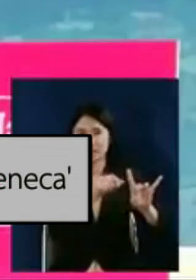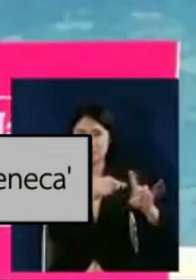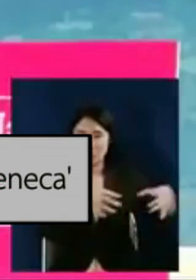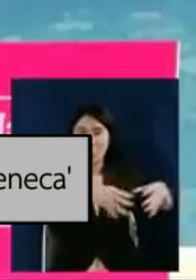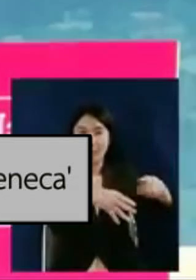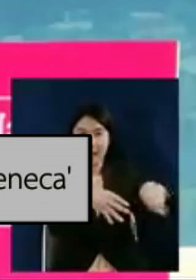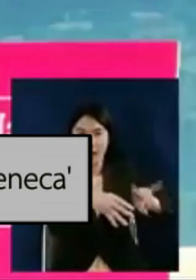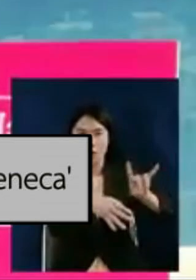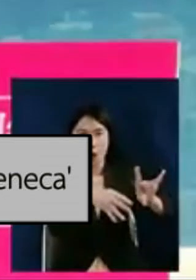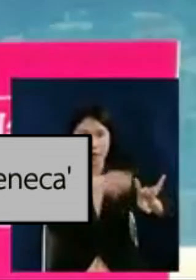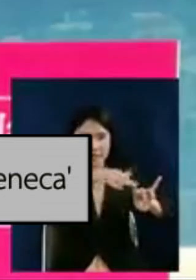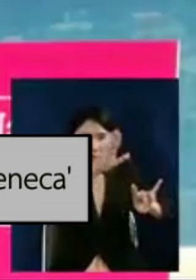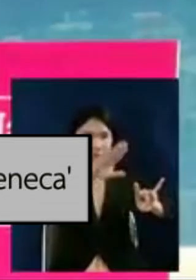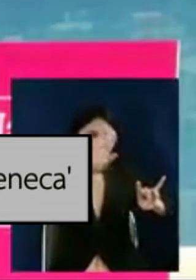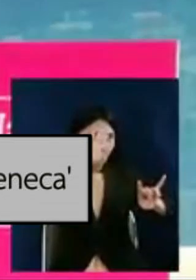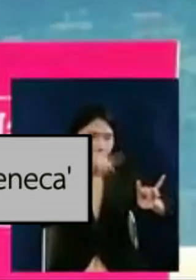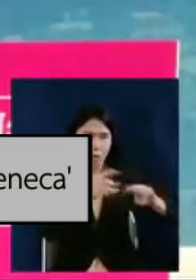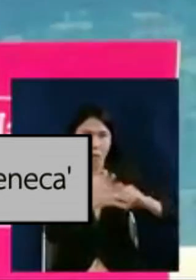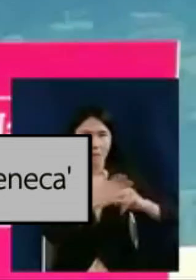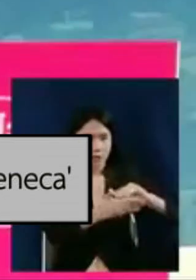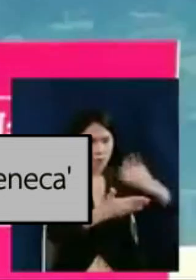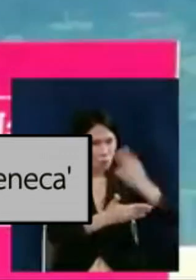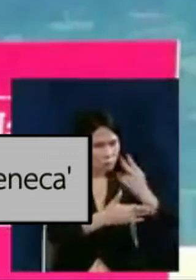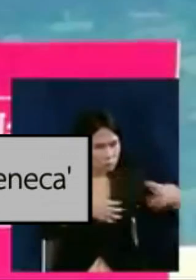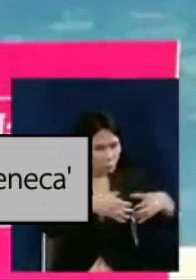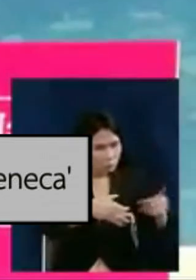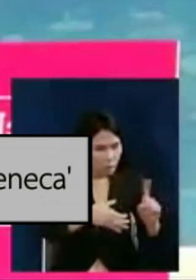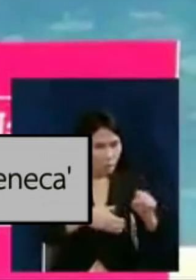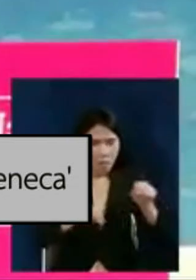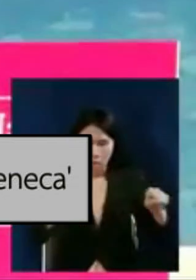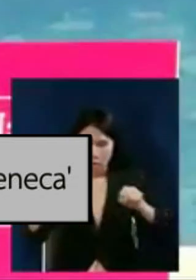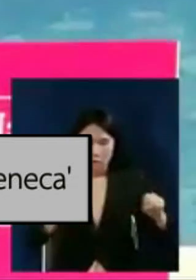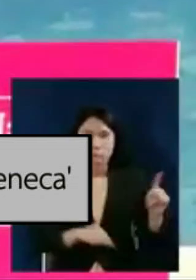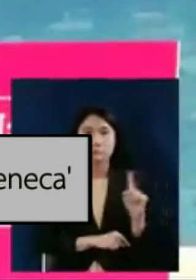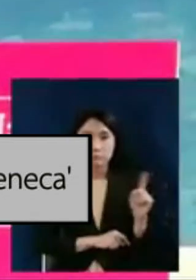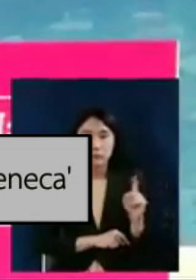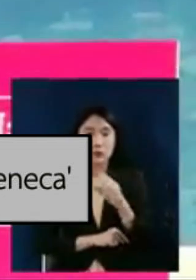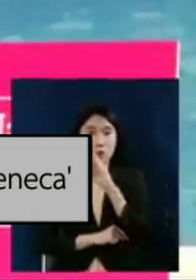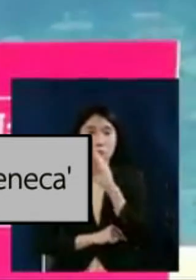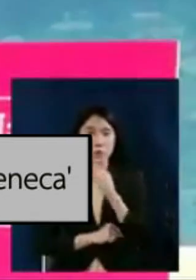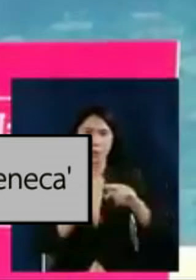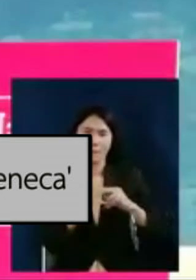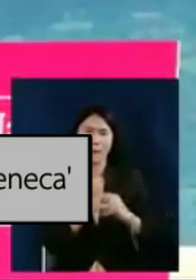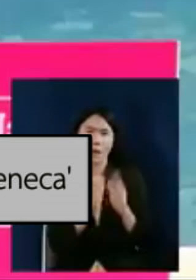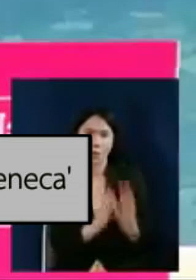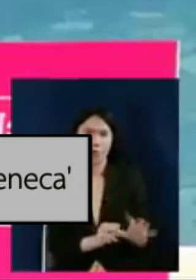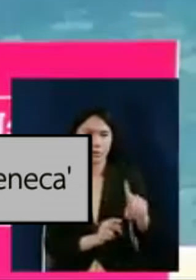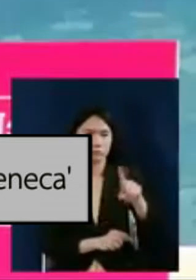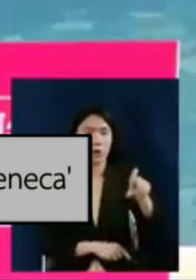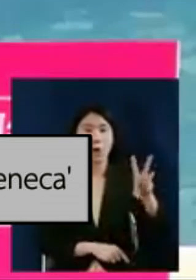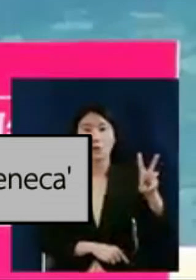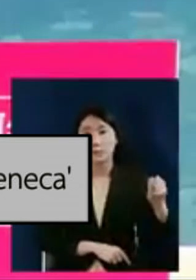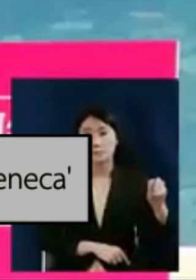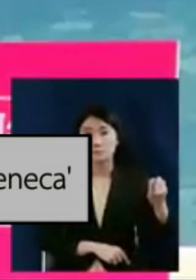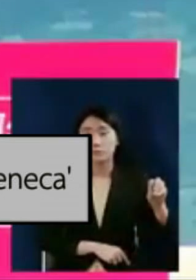ฝากไว้กับไวรัสซึ่งใช้เอ็นแอนด์เอ็นจิโนไวรัสแล้วฉีดไวรัสเข้าสู่เซลล์มนุษย์โดยใช้